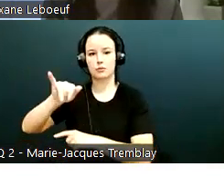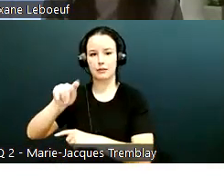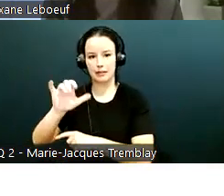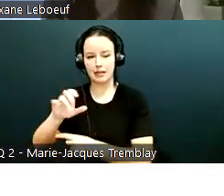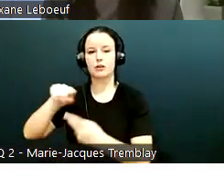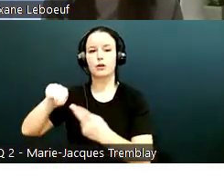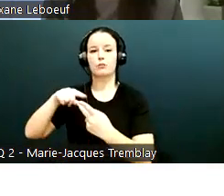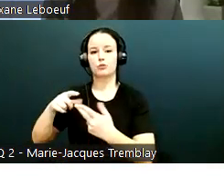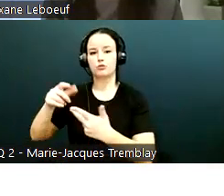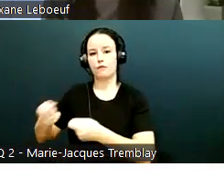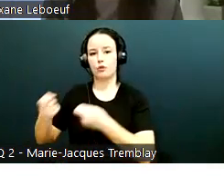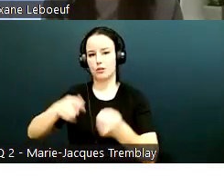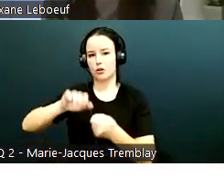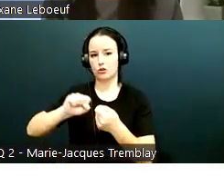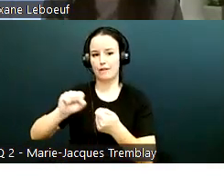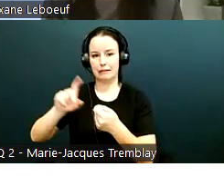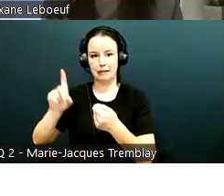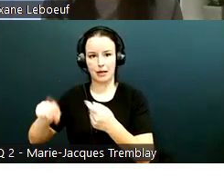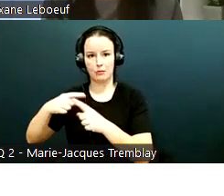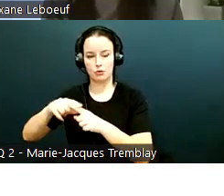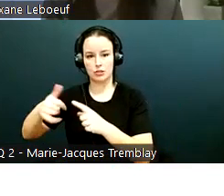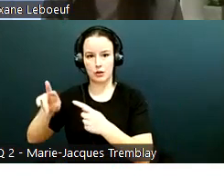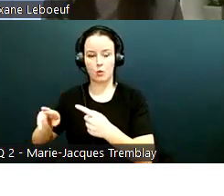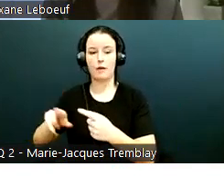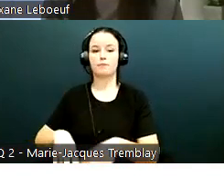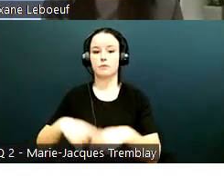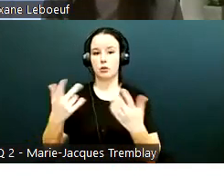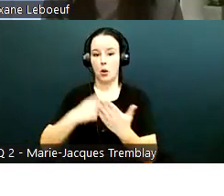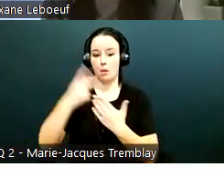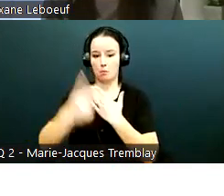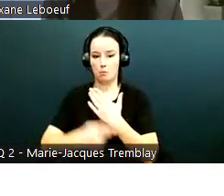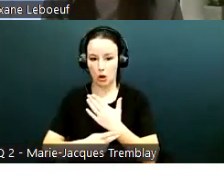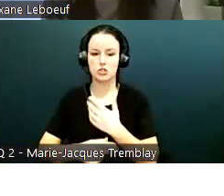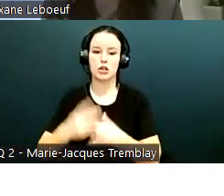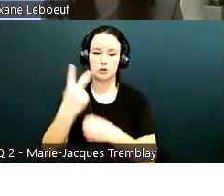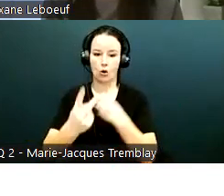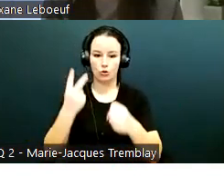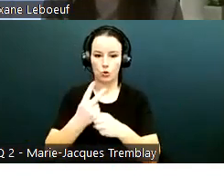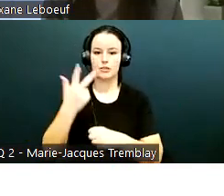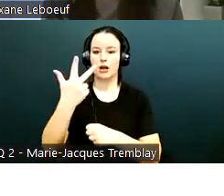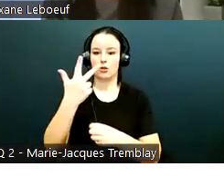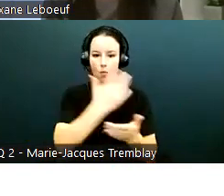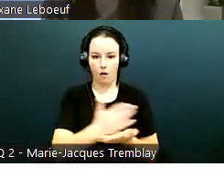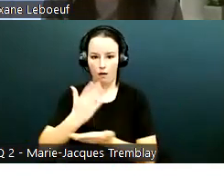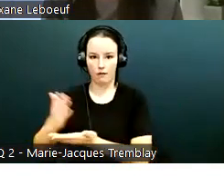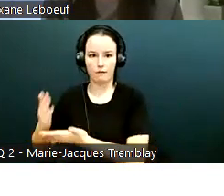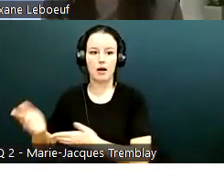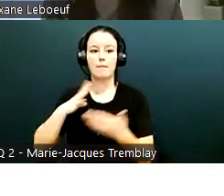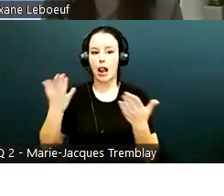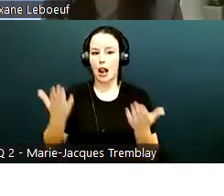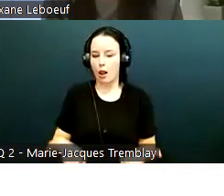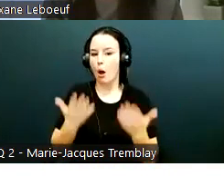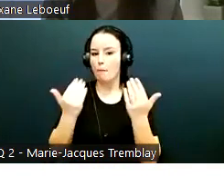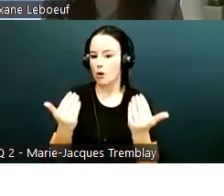Desmarais, un projet qui dure sur 3 ans en 3 phases. Et là, dans notre étude de besoins, cette fois-ci, on est allé voir des gens qui